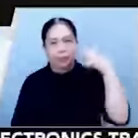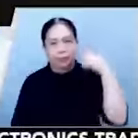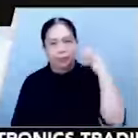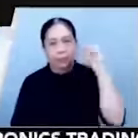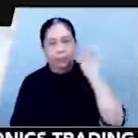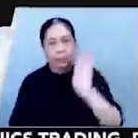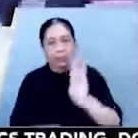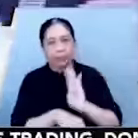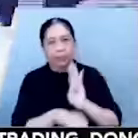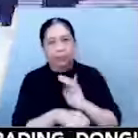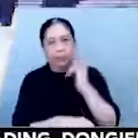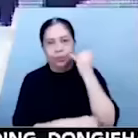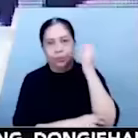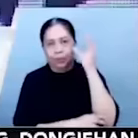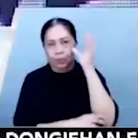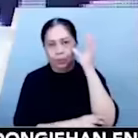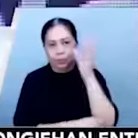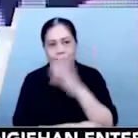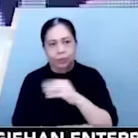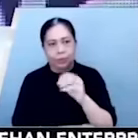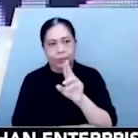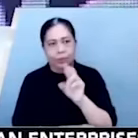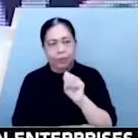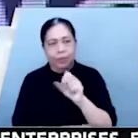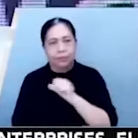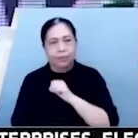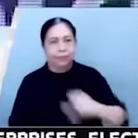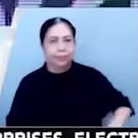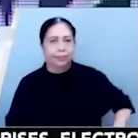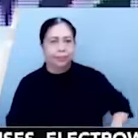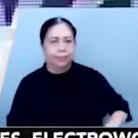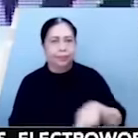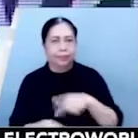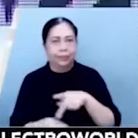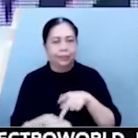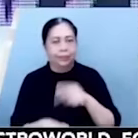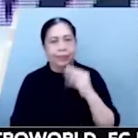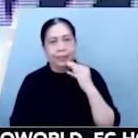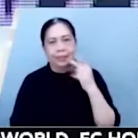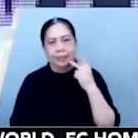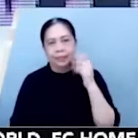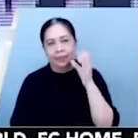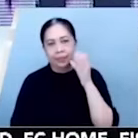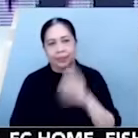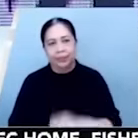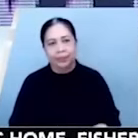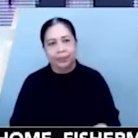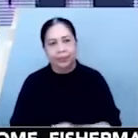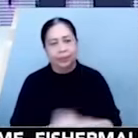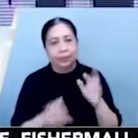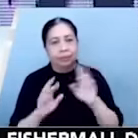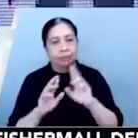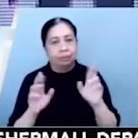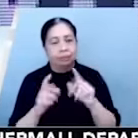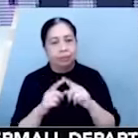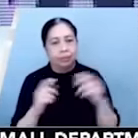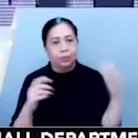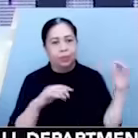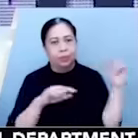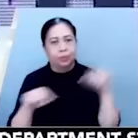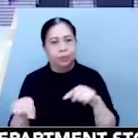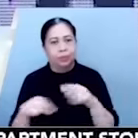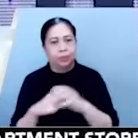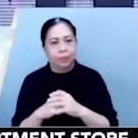Joey Concepcion at U.S. Ambassador to the Philippines Mary Kay Carlson, nakatakda ang pagbisita sa bansa